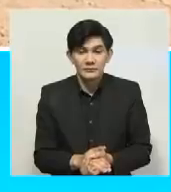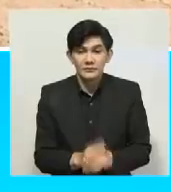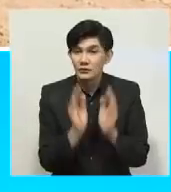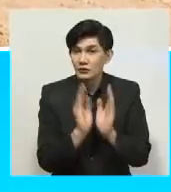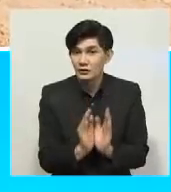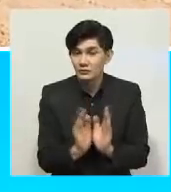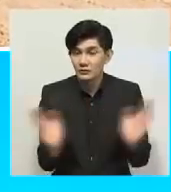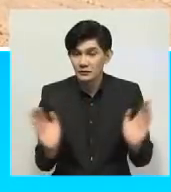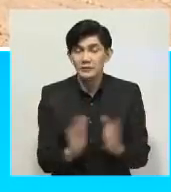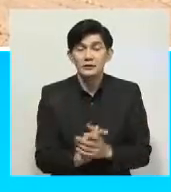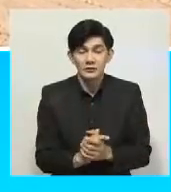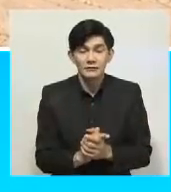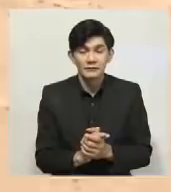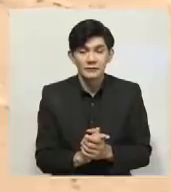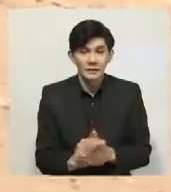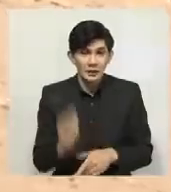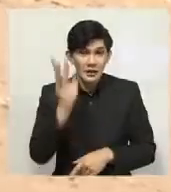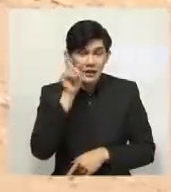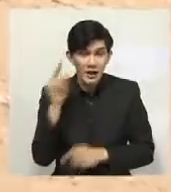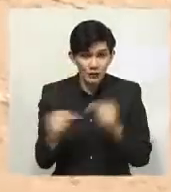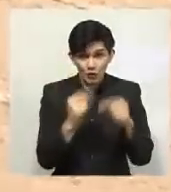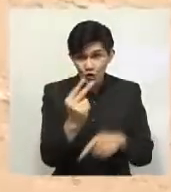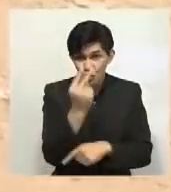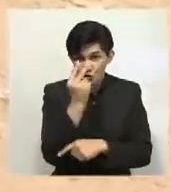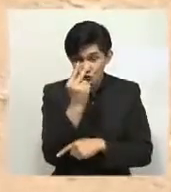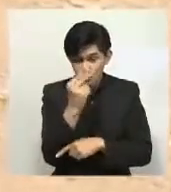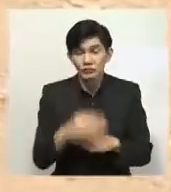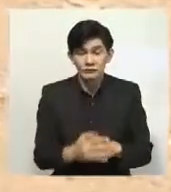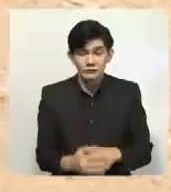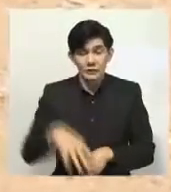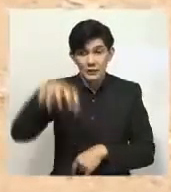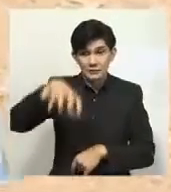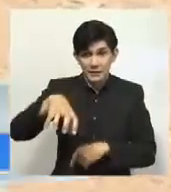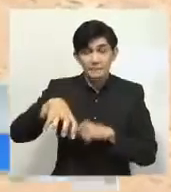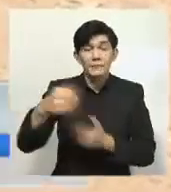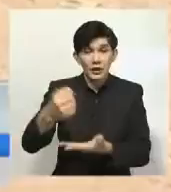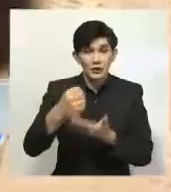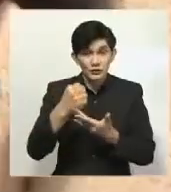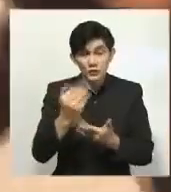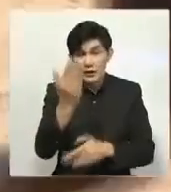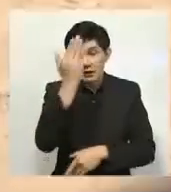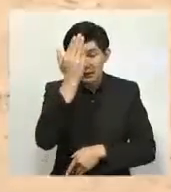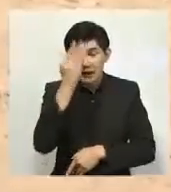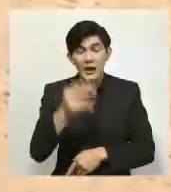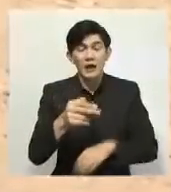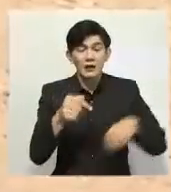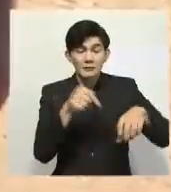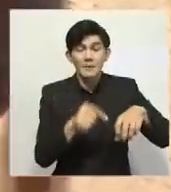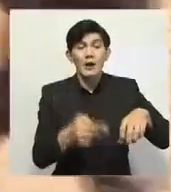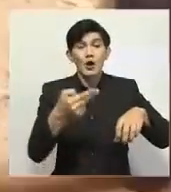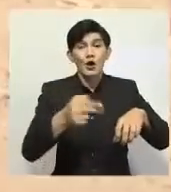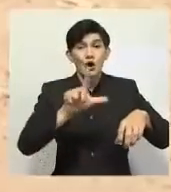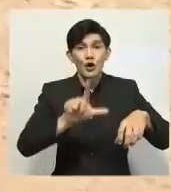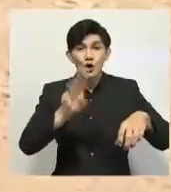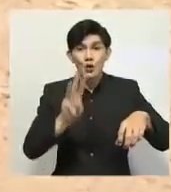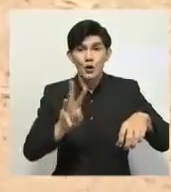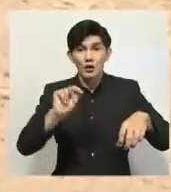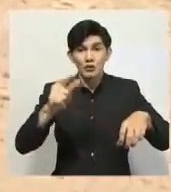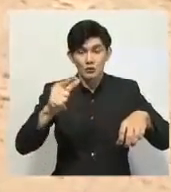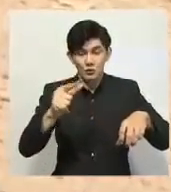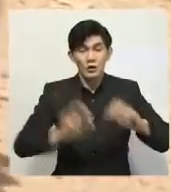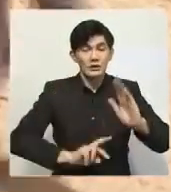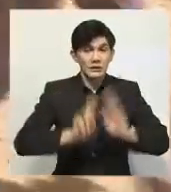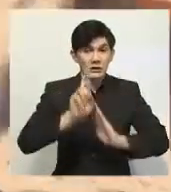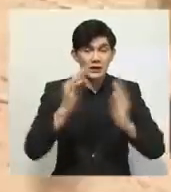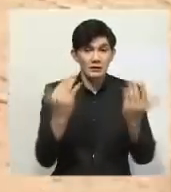ขอบคุณครับคุณจักรพงศ์ครับกลับมาติดตามที่บริเวณพื้นที่กองอำนวยการร่วมหน้าถ้ำหลวงขุนน้ำนางนอนอำเภอแม่สายจังหวัดเชียงร